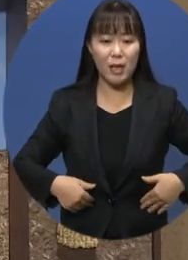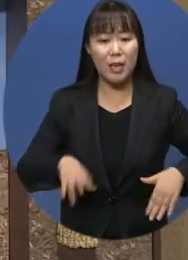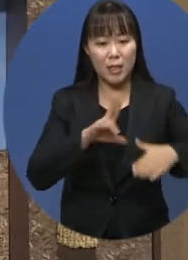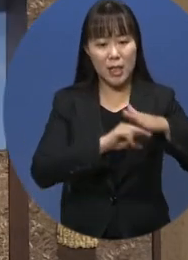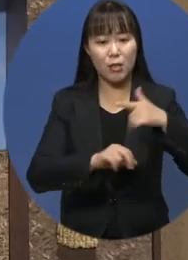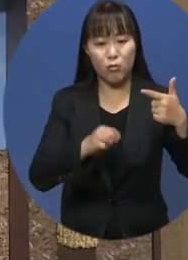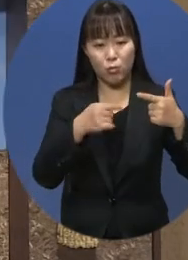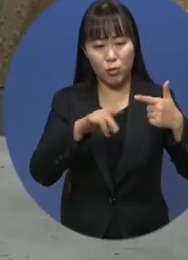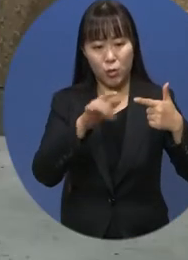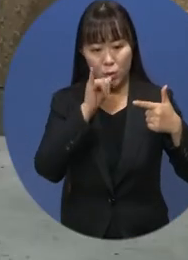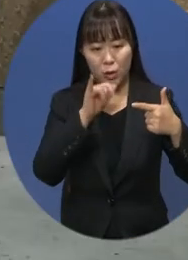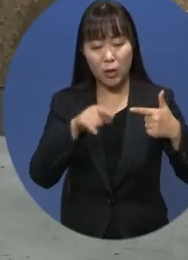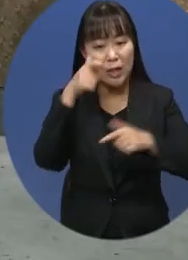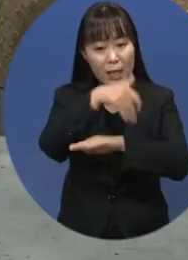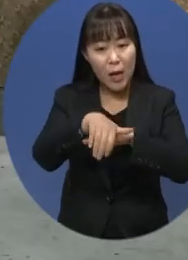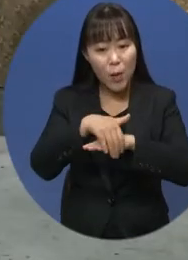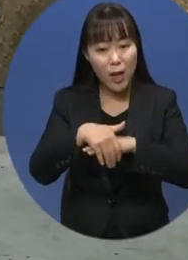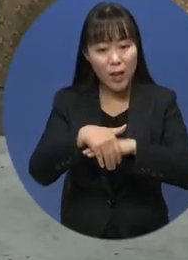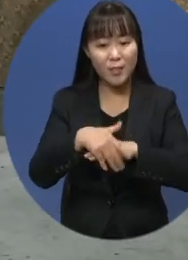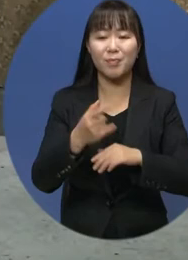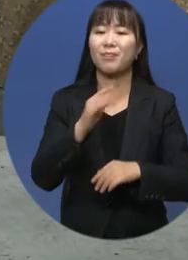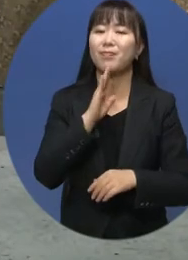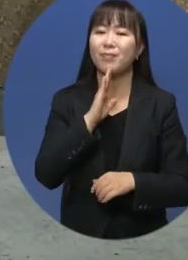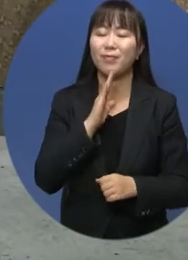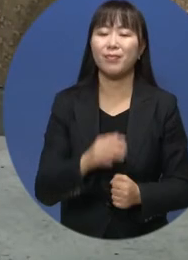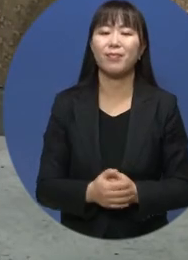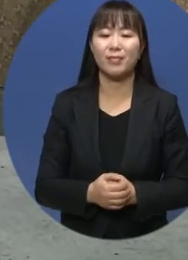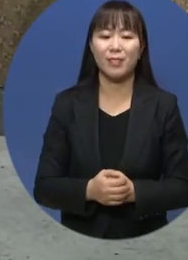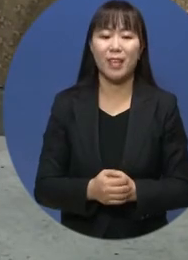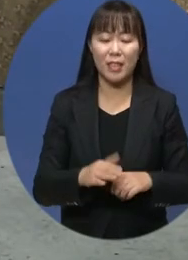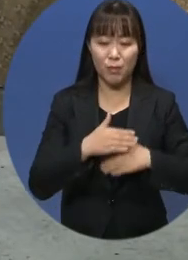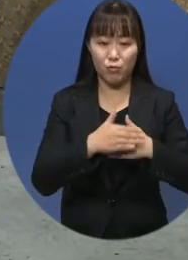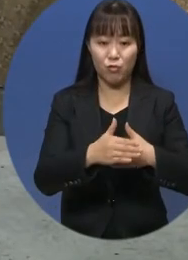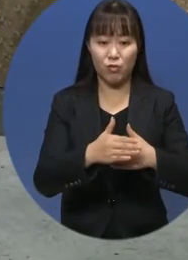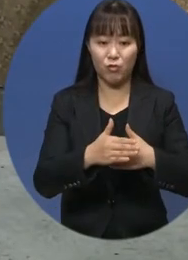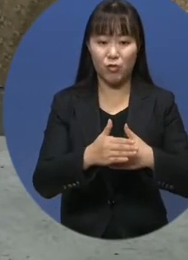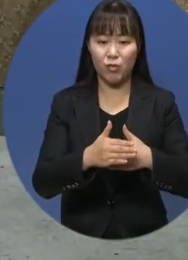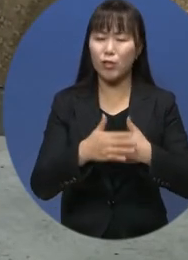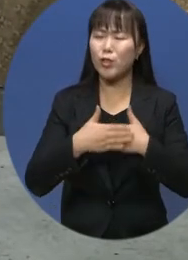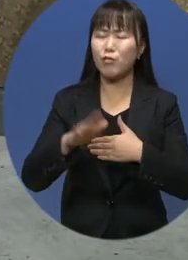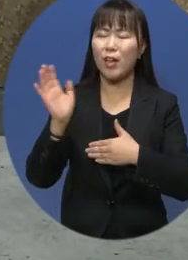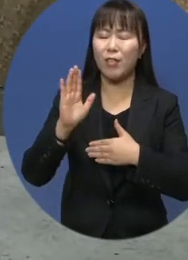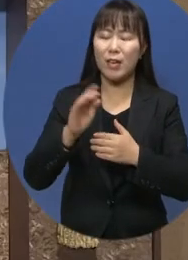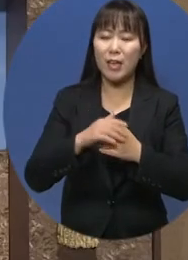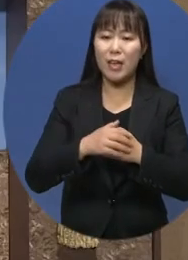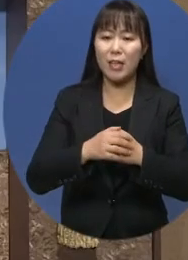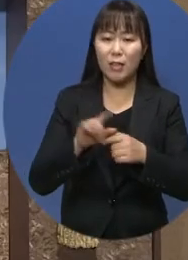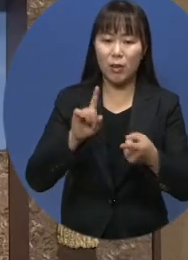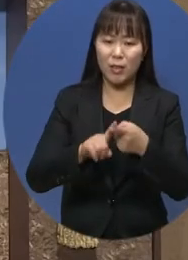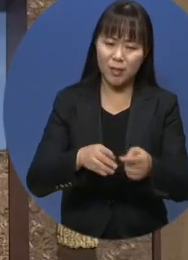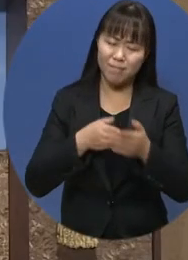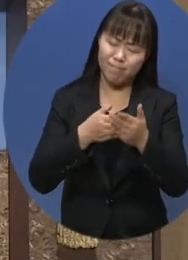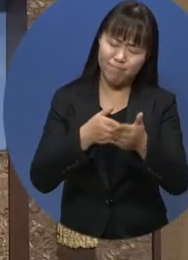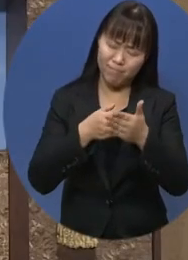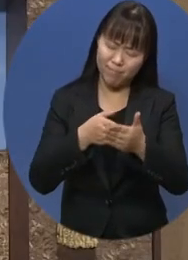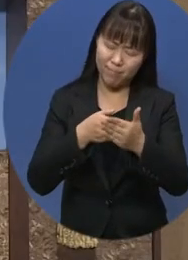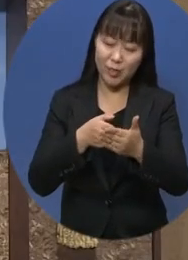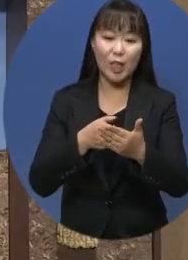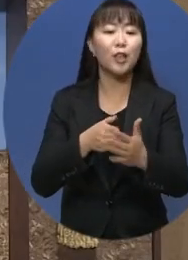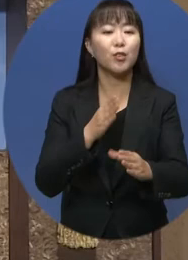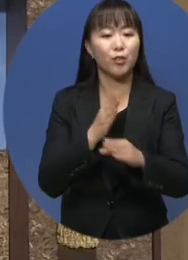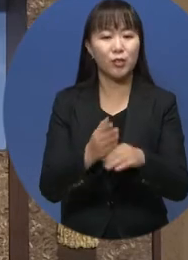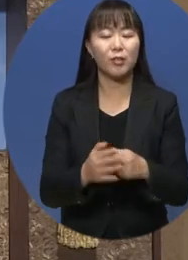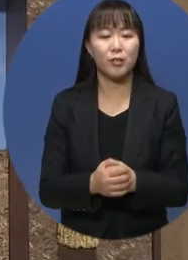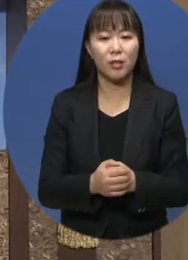우 끌어오고 지금 이거는 개회 않으신가요 계획인 행 정 씨가 진행 중이야 즉 개도 율 주장하고 우리가 할 척 있고 예